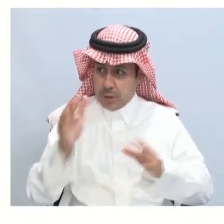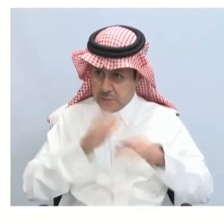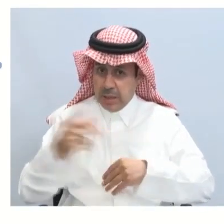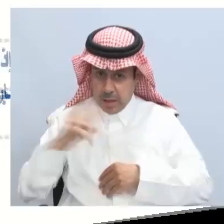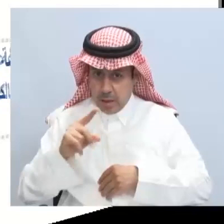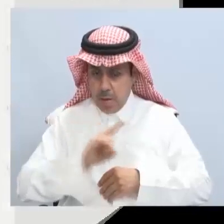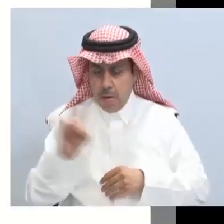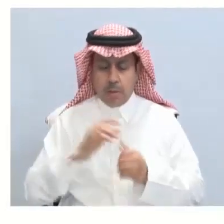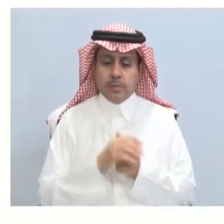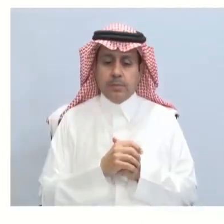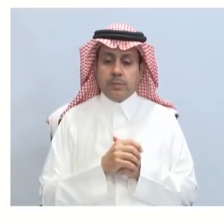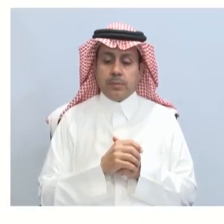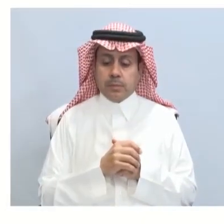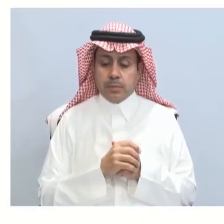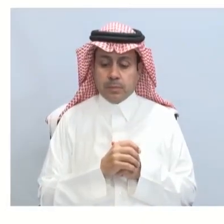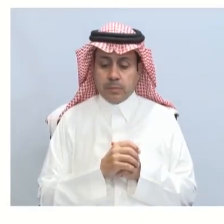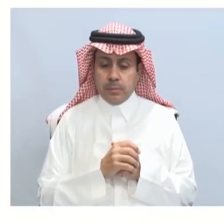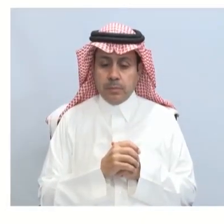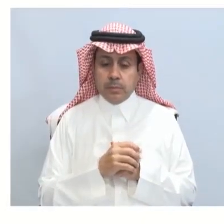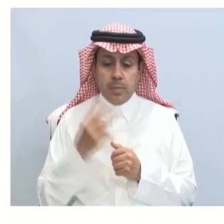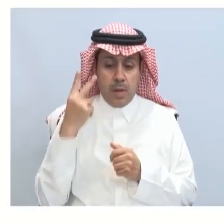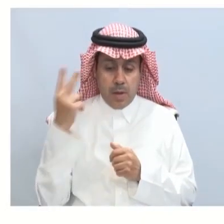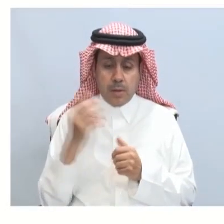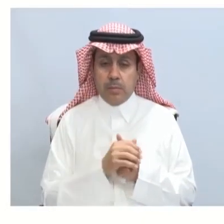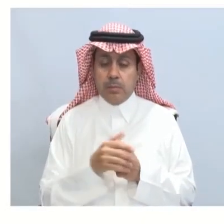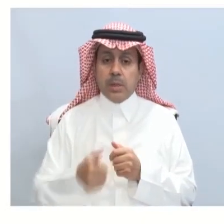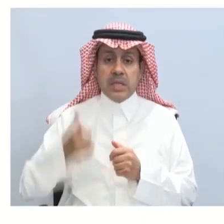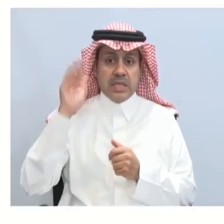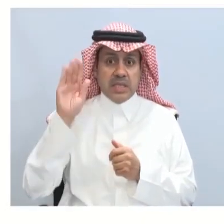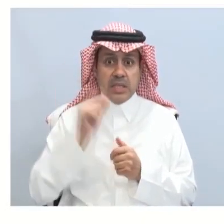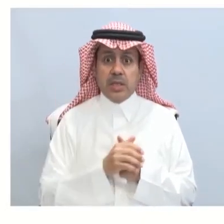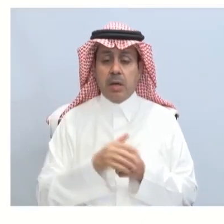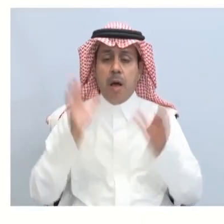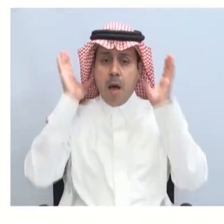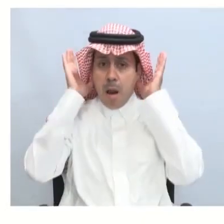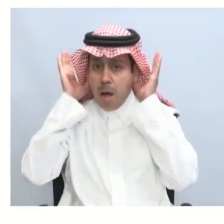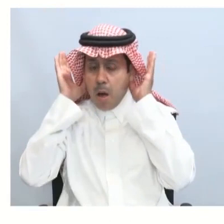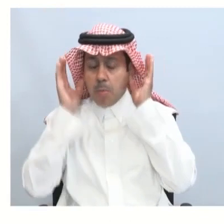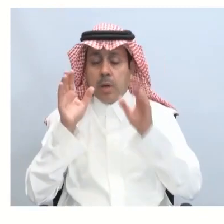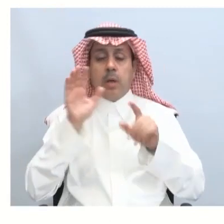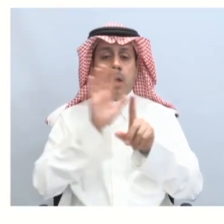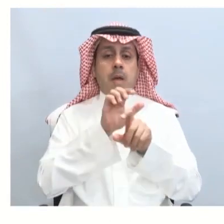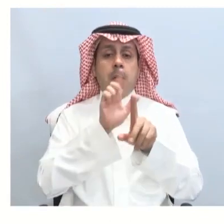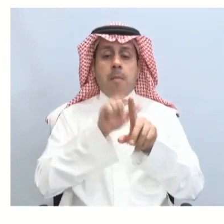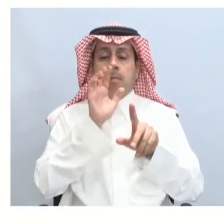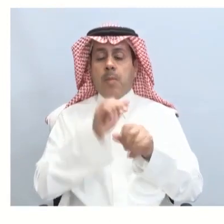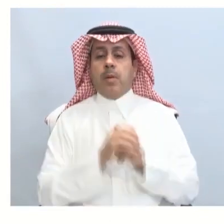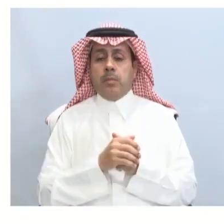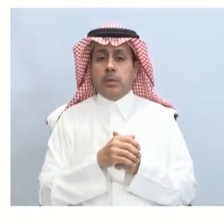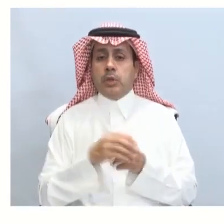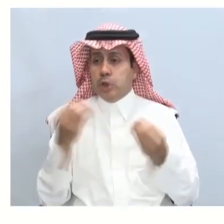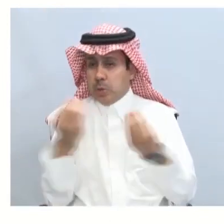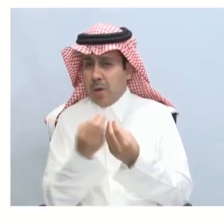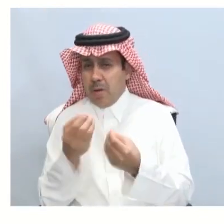احد هنا ناتي الى ايضا ثانيا الاستئجار على الامامه او الاذان كان ياتي امام يقول لجماعه